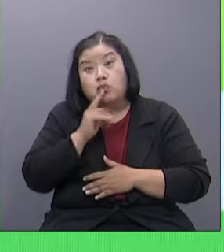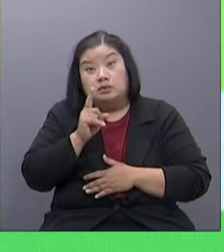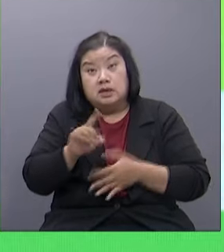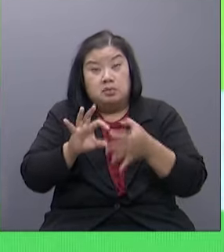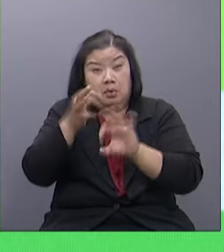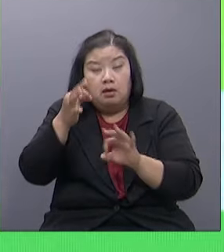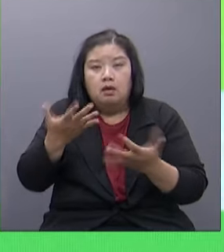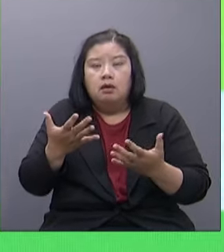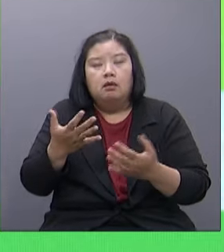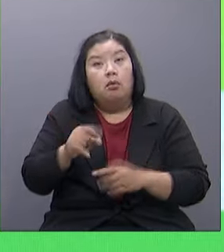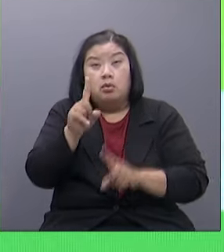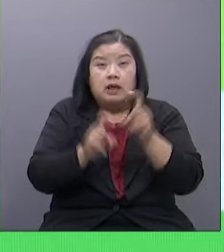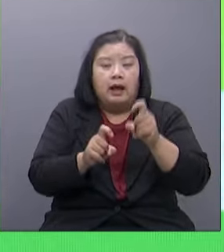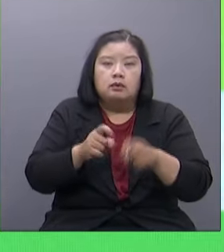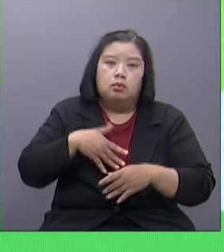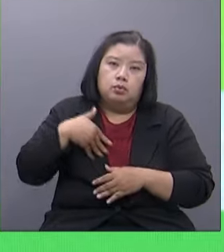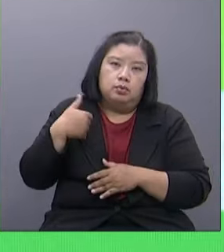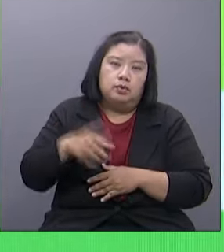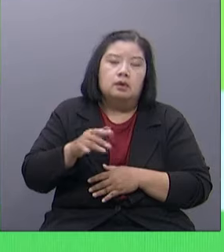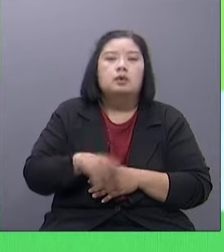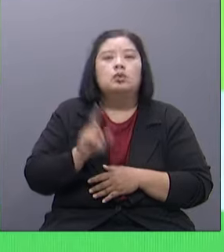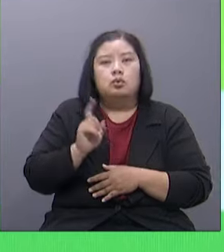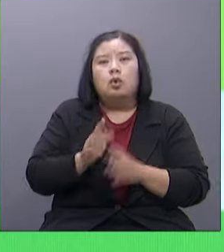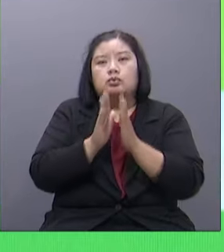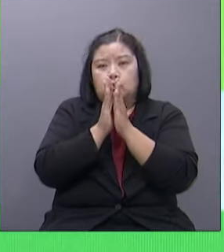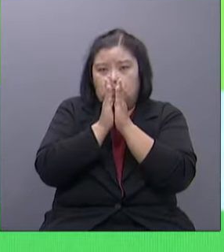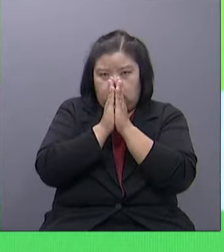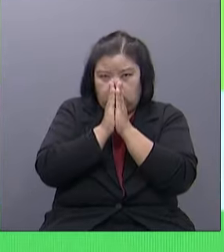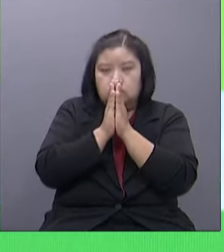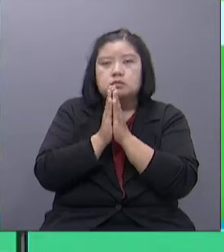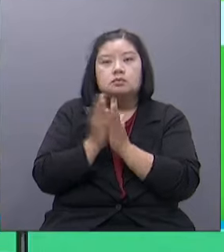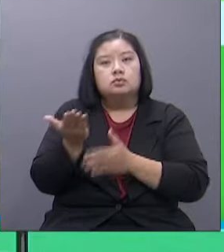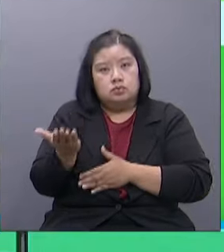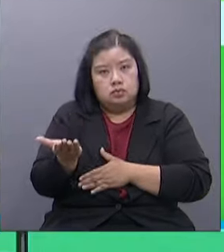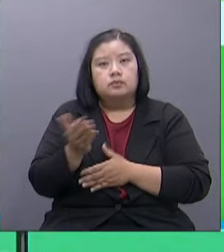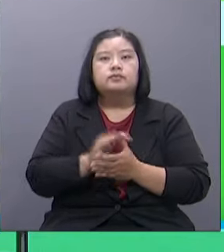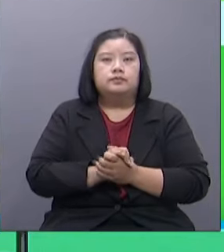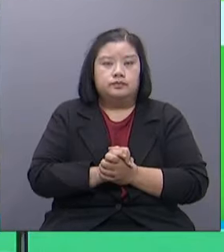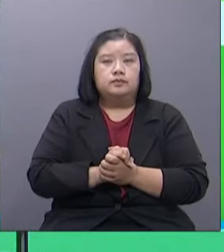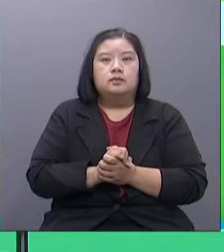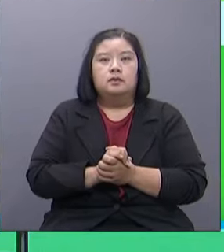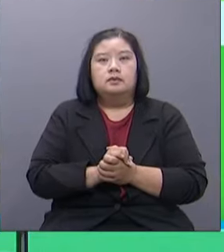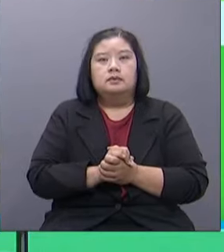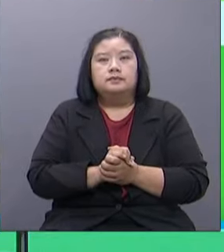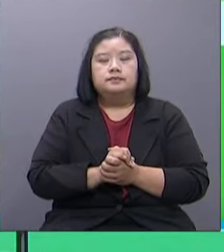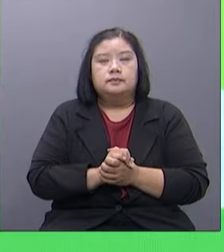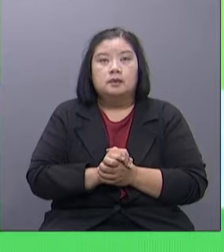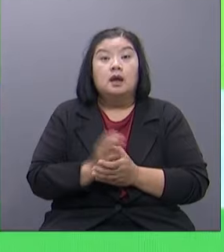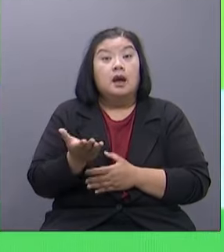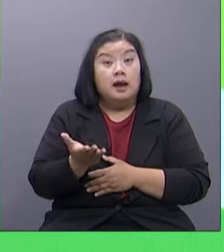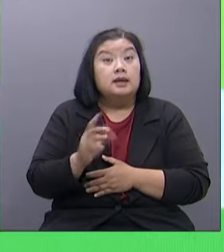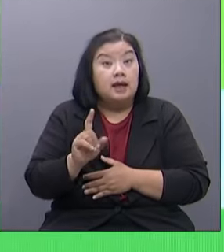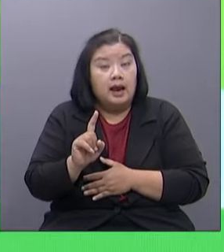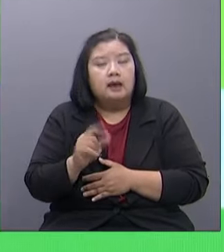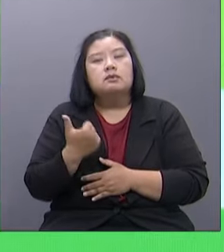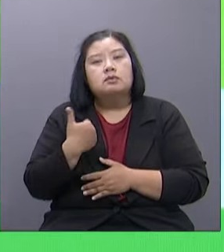มีความคุ้มค่าแน่นอนนะคะวันนี้ขอบพระคุณทั้ง 2ท่านนะคะขอบคุณมากเลยค่ะขอบคุณครับขอบคุณครับและนี่ก็คือนครฮิวใจ